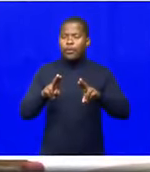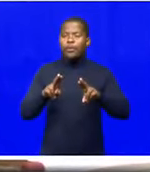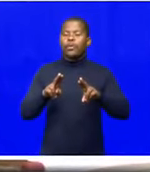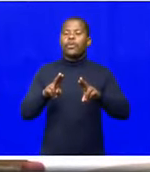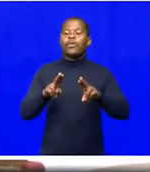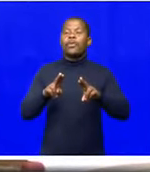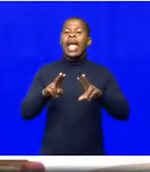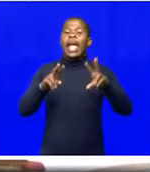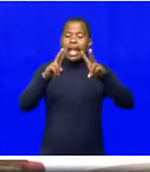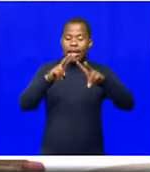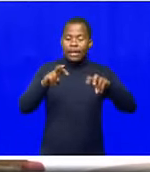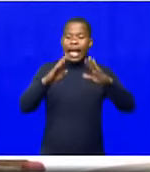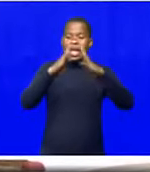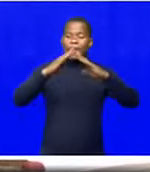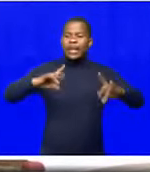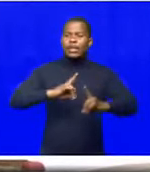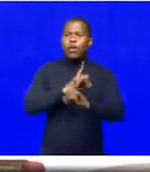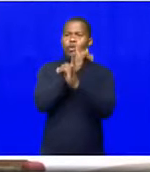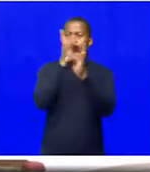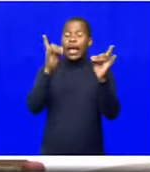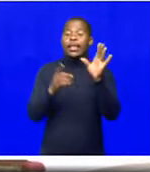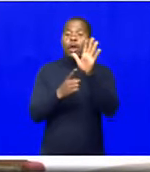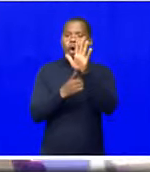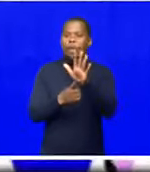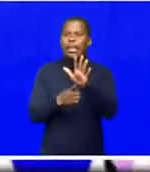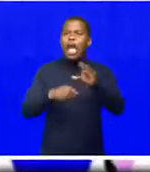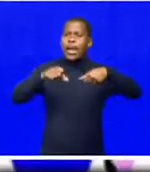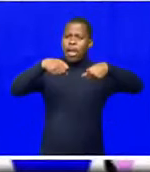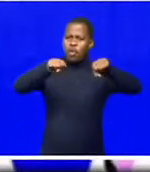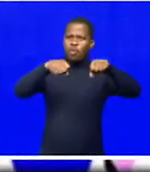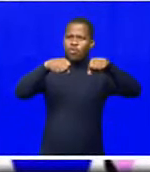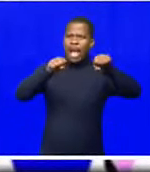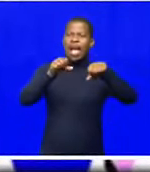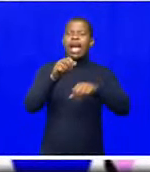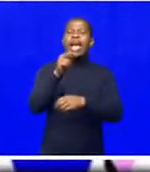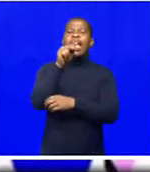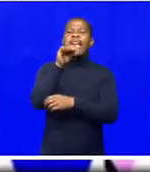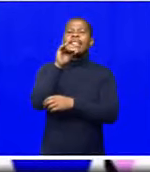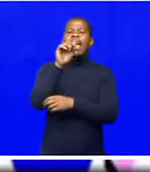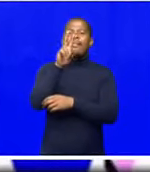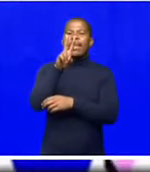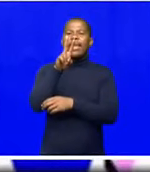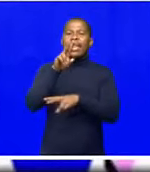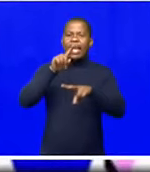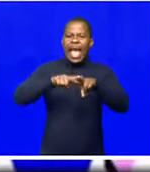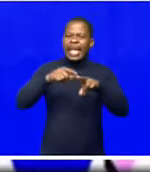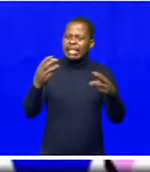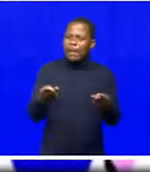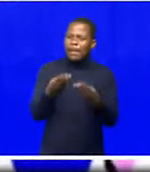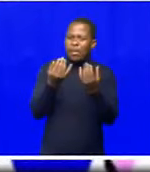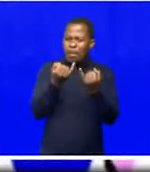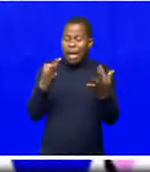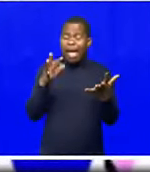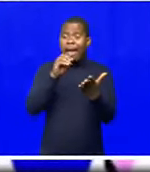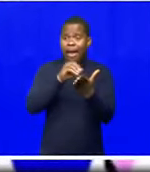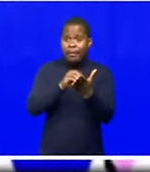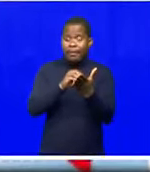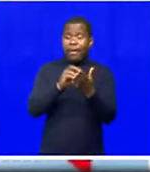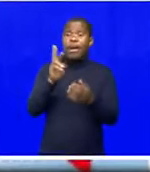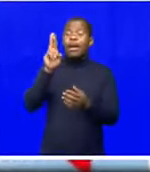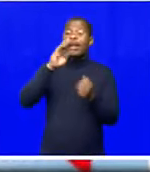welucwaningo lolwendiwe betempilo, tinsathu tinkundla letihamba embili ngebantfu labatholakala abane-HIV esifundzeni